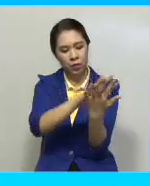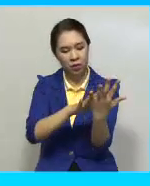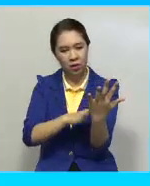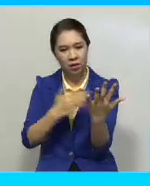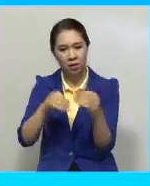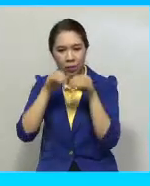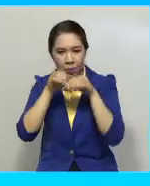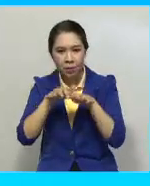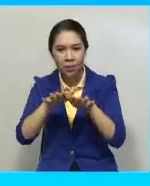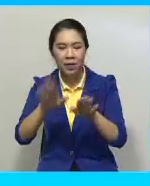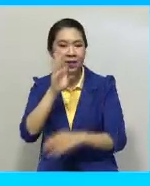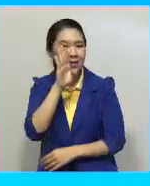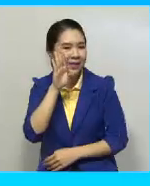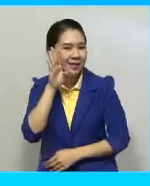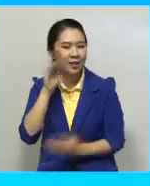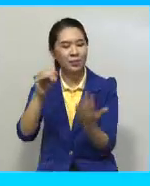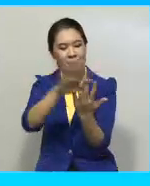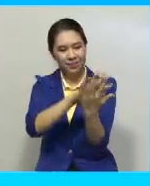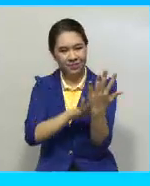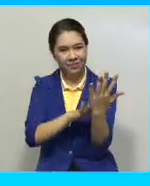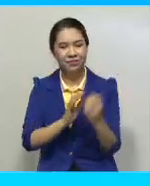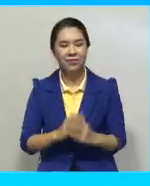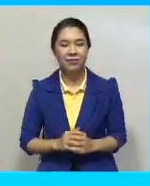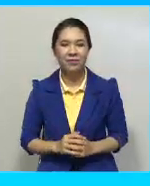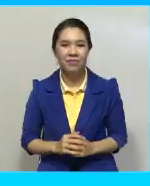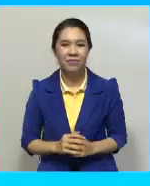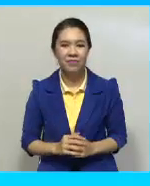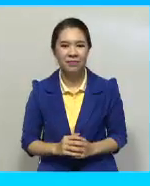คเพื่อให้การออกอากาศที่คมชัดได้ทั่วประเทศครับ